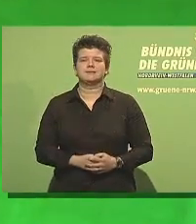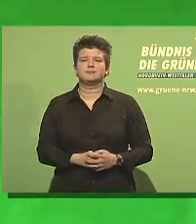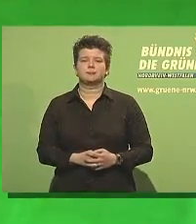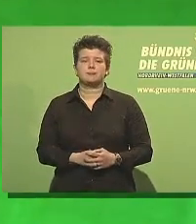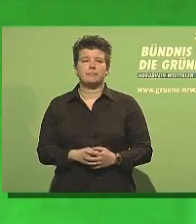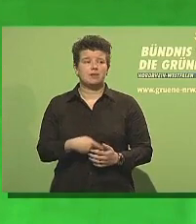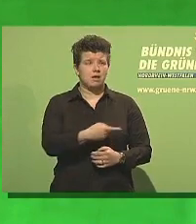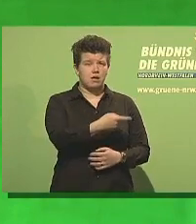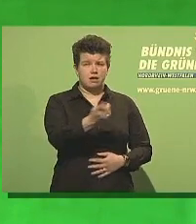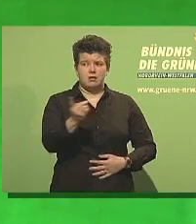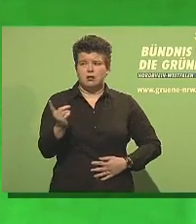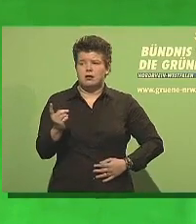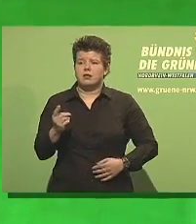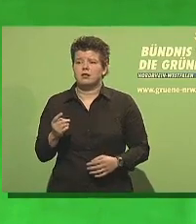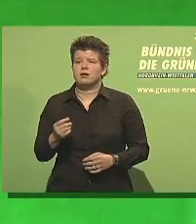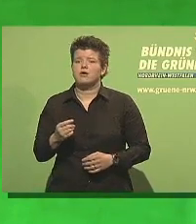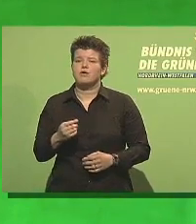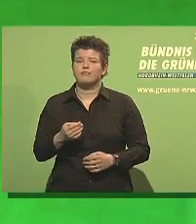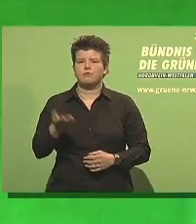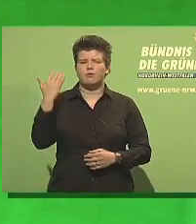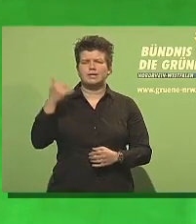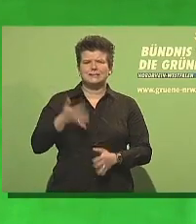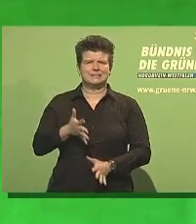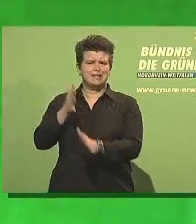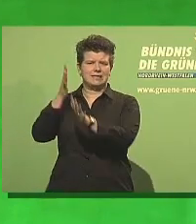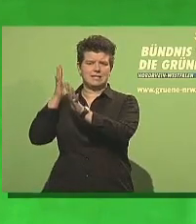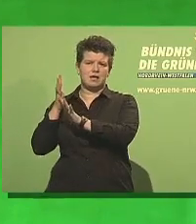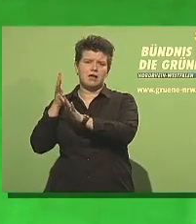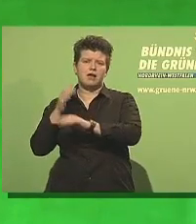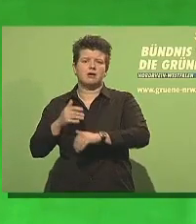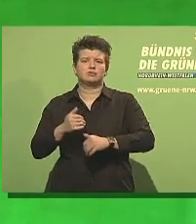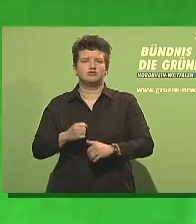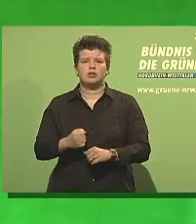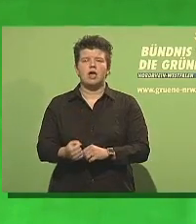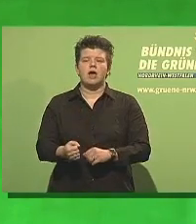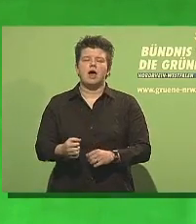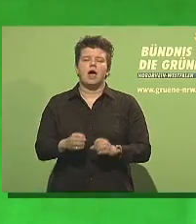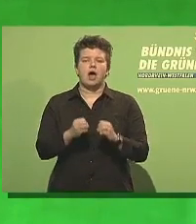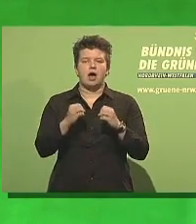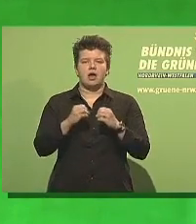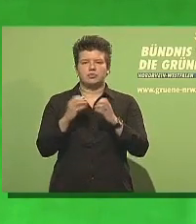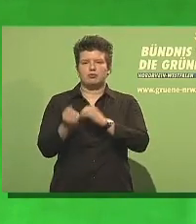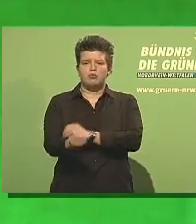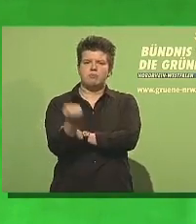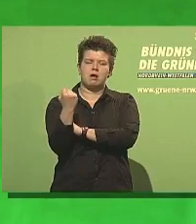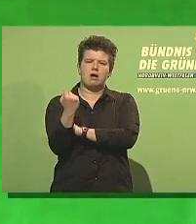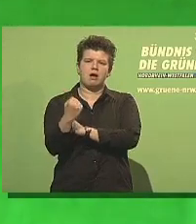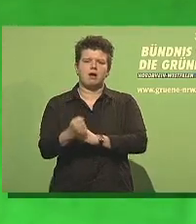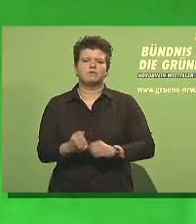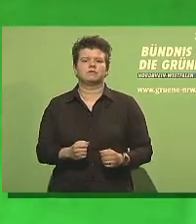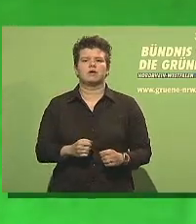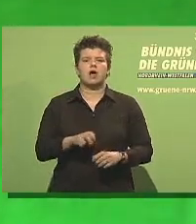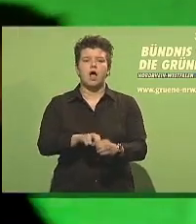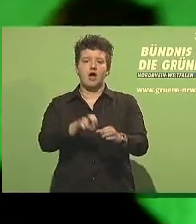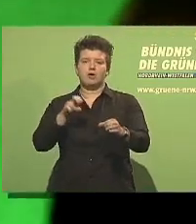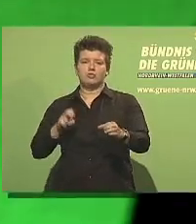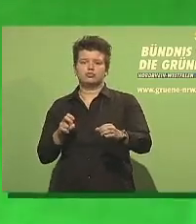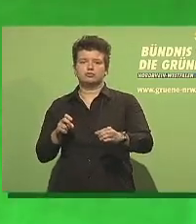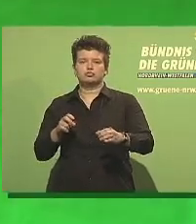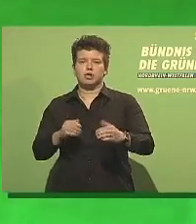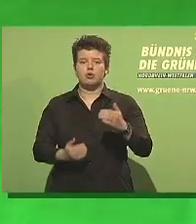10 Jahren den Ausstieg aus Atomkraft und den Einstieg in die erneuerbaren Energien durchsetzen können. Es geht